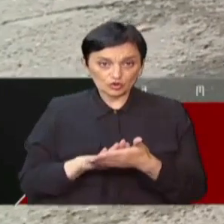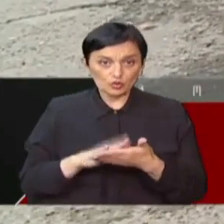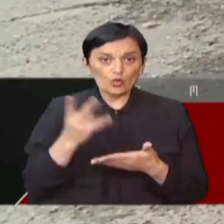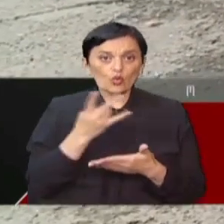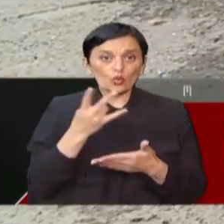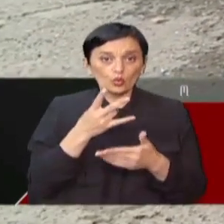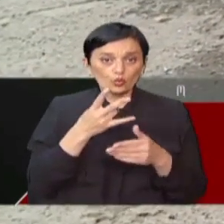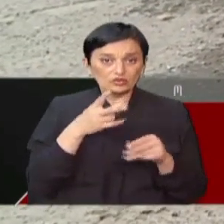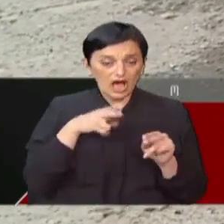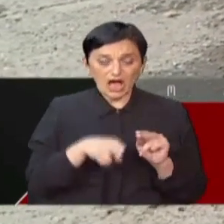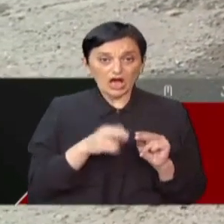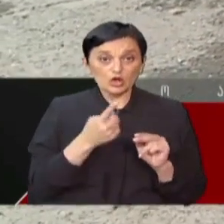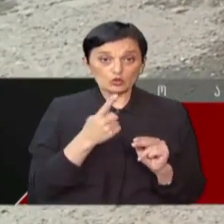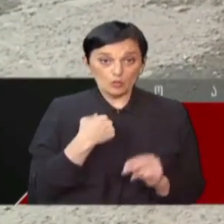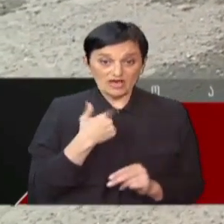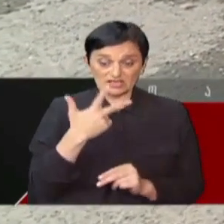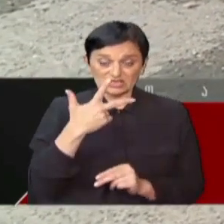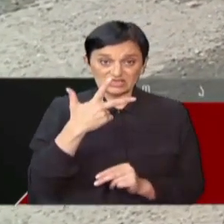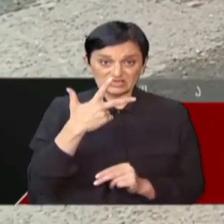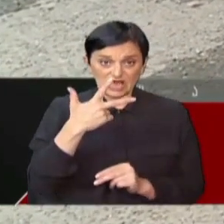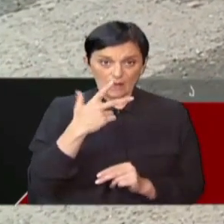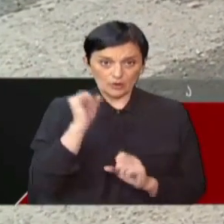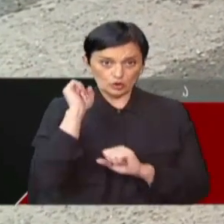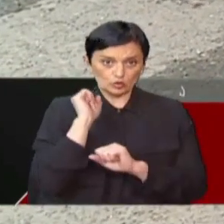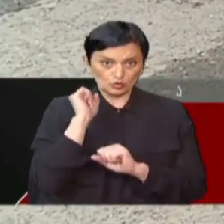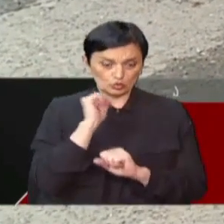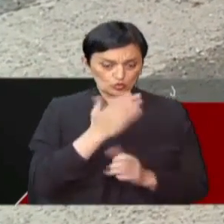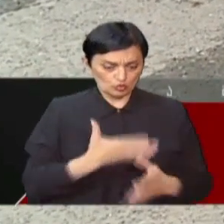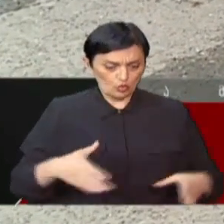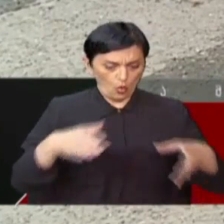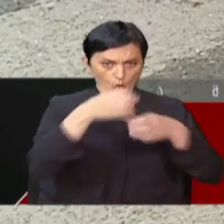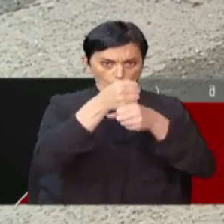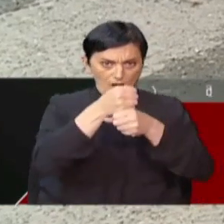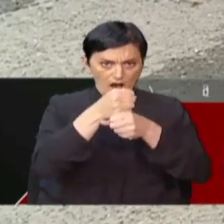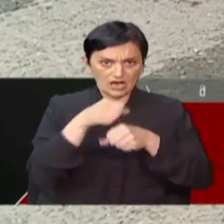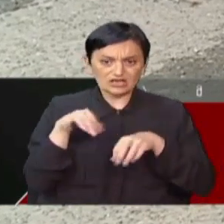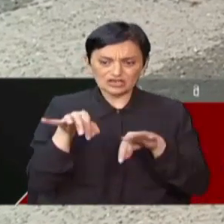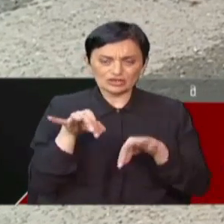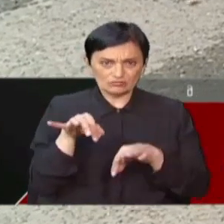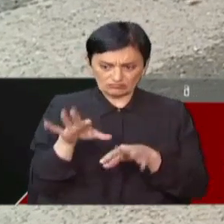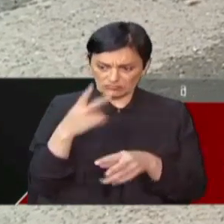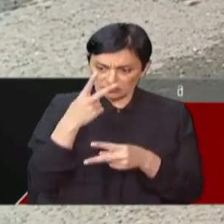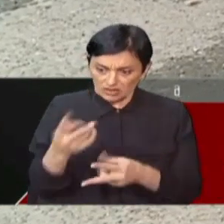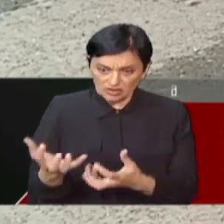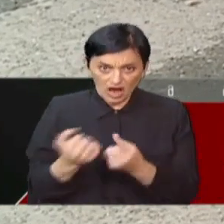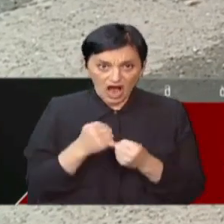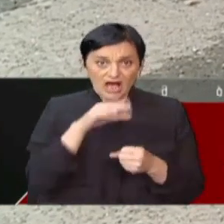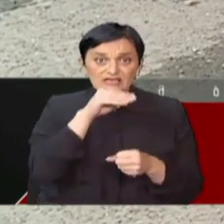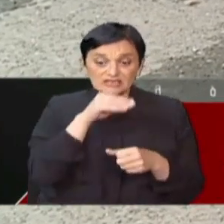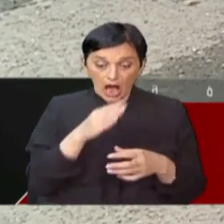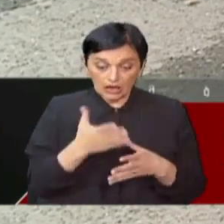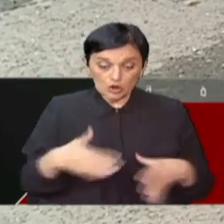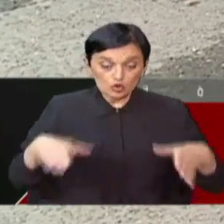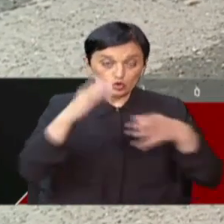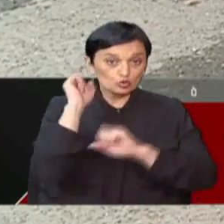რომ იმიტომ რომ მე მყავს 3 ტომარაში ჩატენილი ძაღლი ჩავშების მაგისტრალიდან წამოყვანილი. ხა ძაღლი ტომარაში თავისი ჩაჭდება.